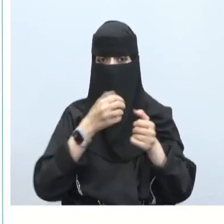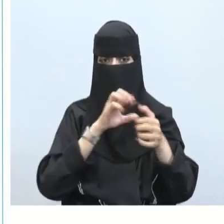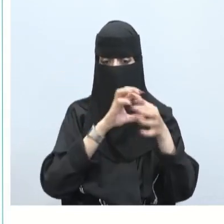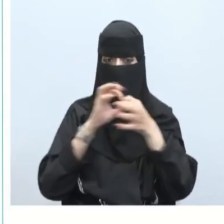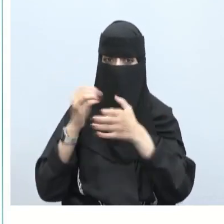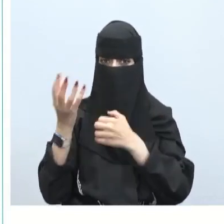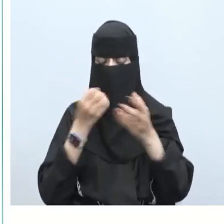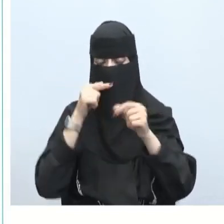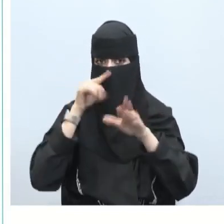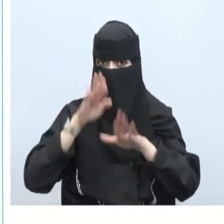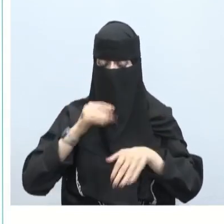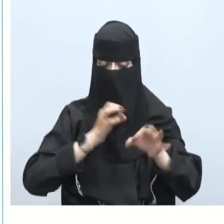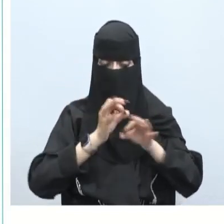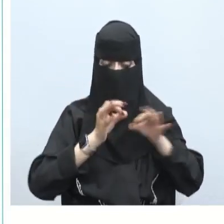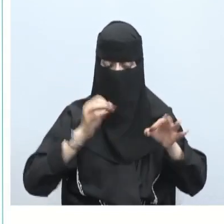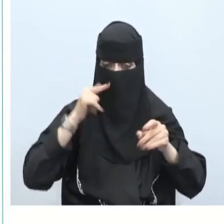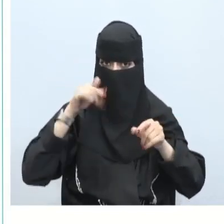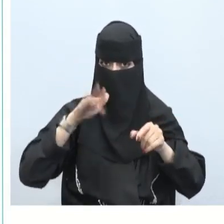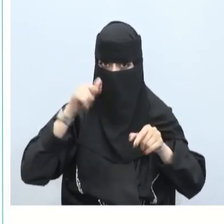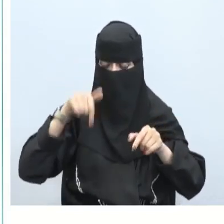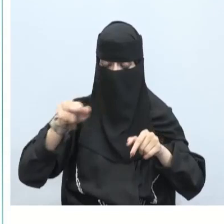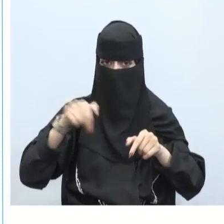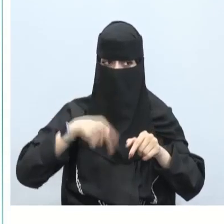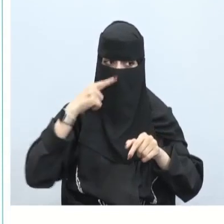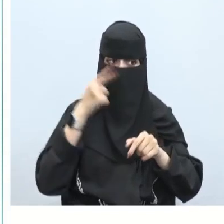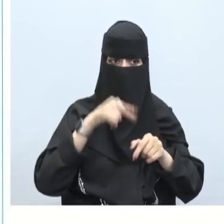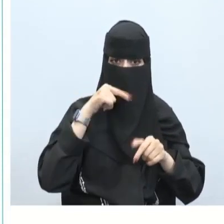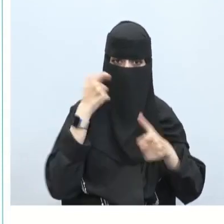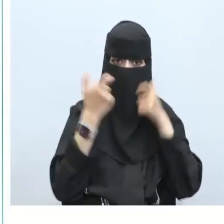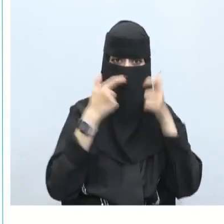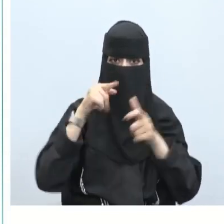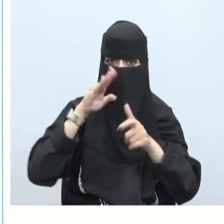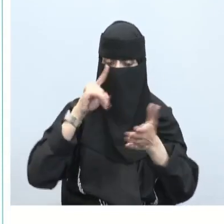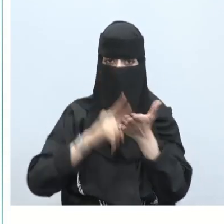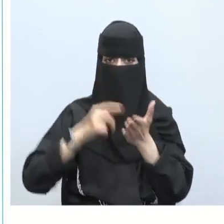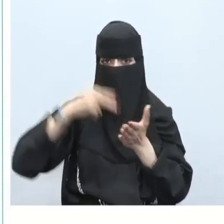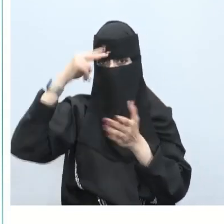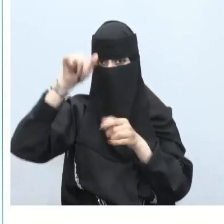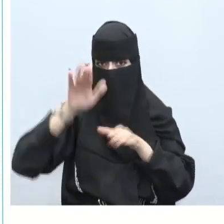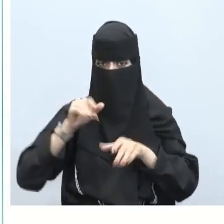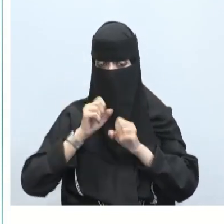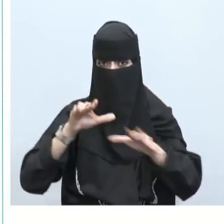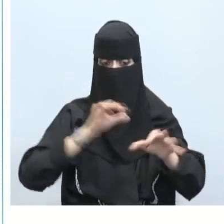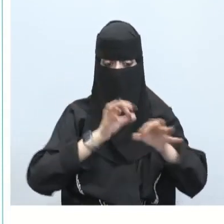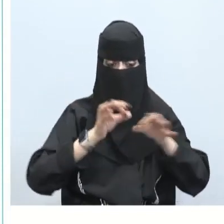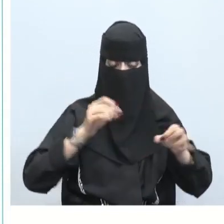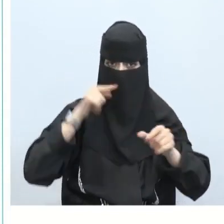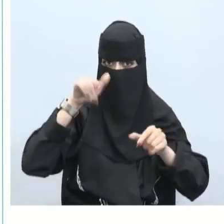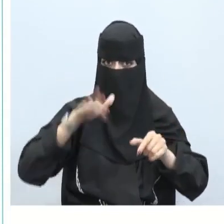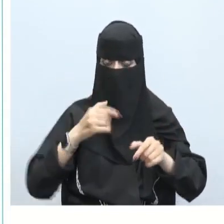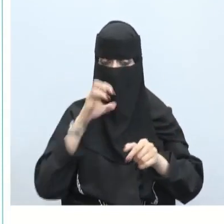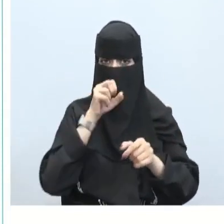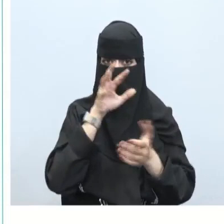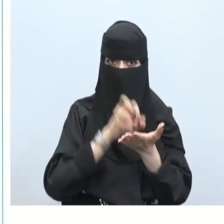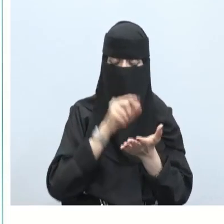ذكرنا لابد ان نعد ايضا استراتيجيه في هذا الامر لذلك نلاحظ المملكه ايضا اطلقت استراتيجيه لان ايمانها باهميه